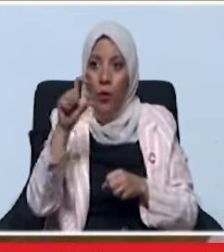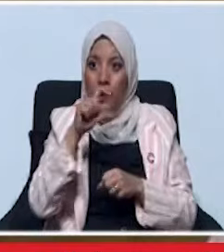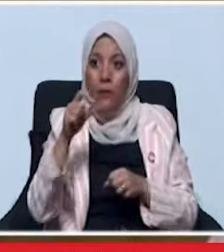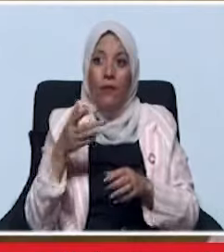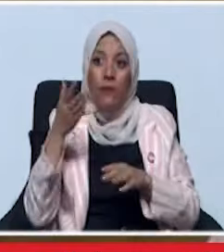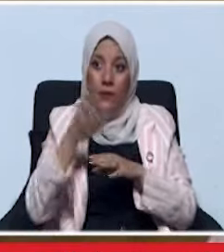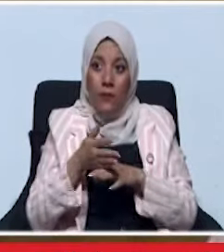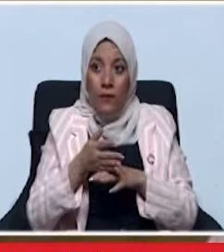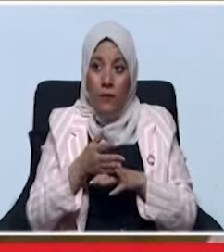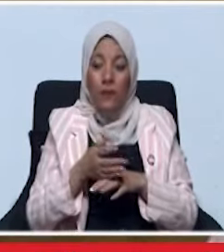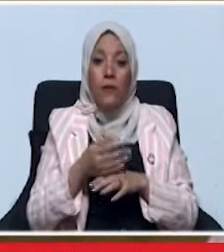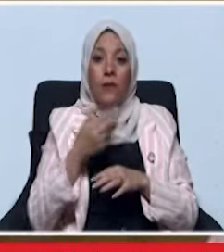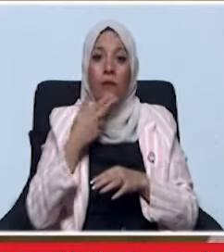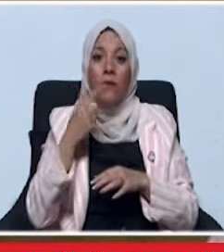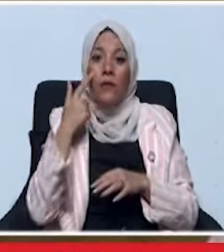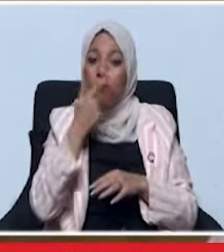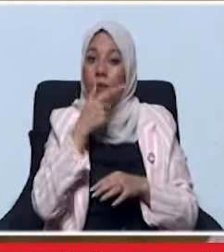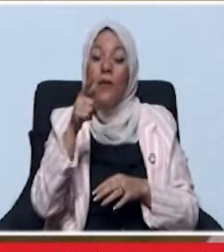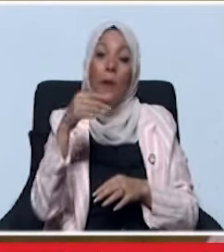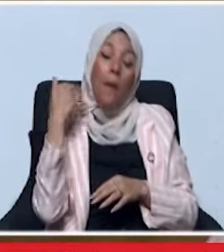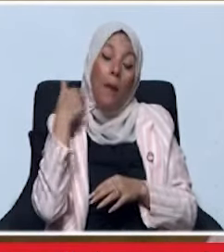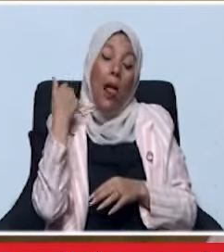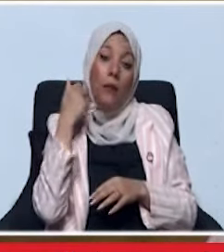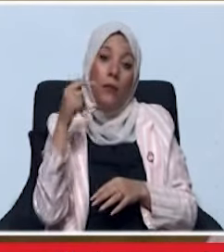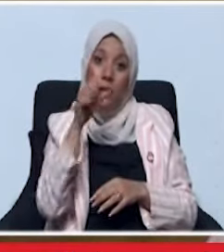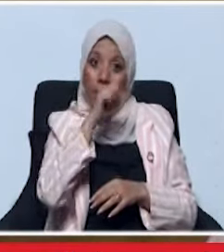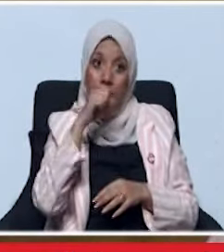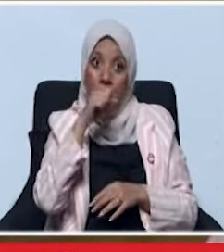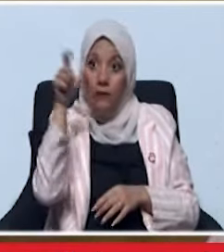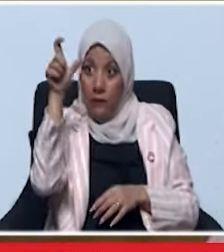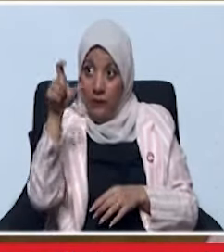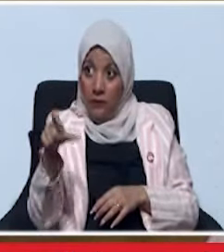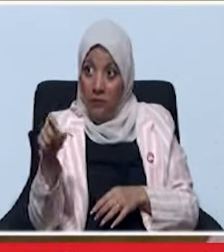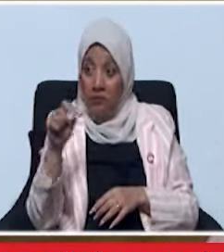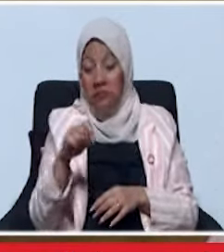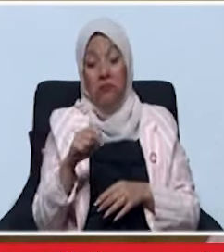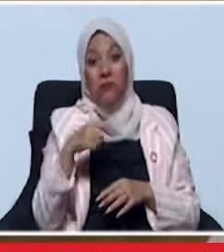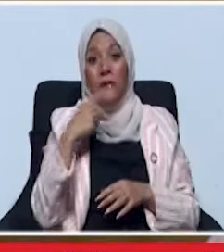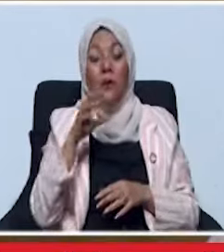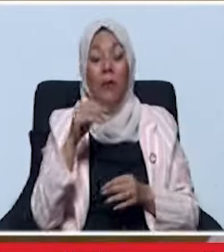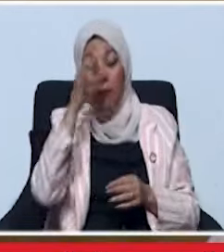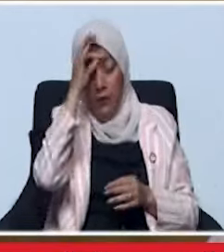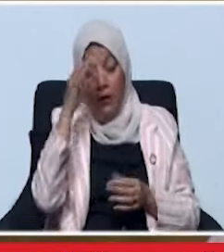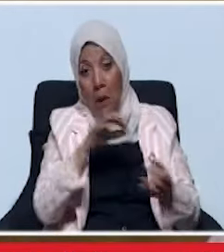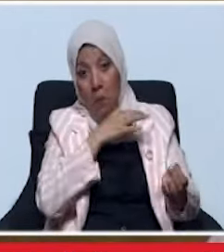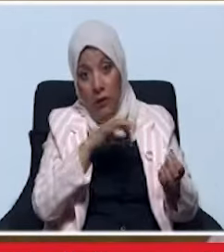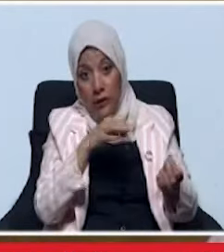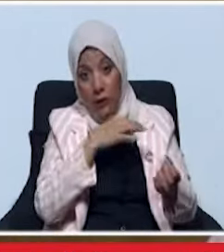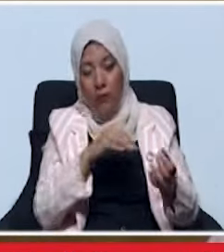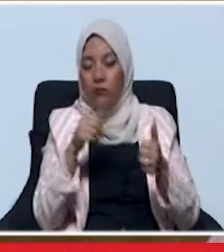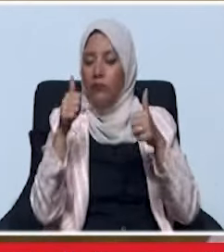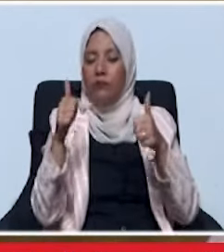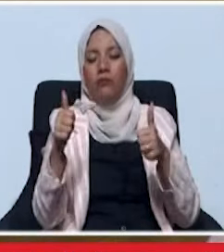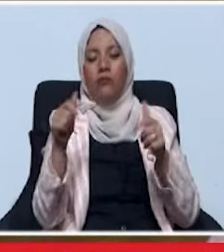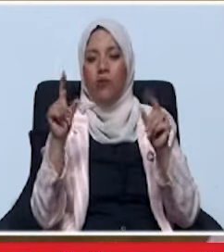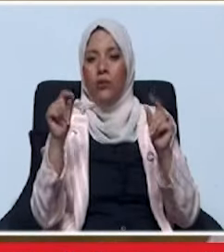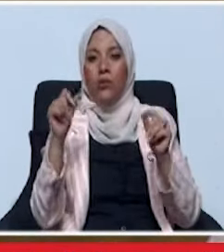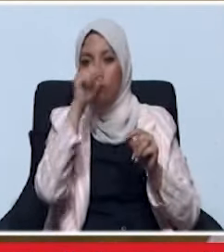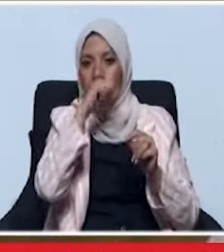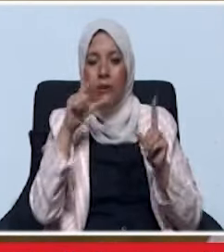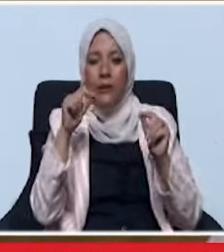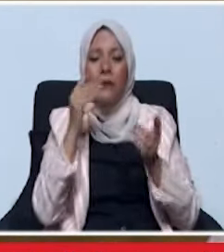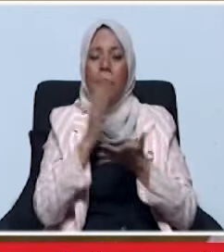التتر دوت علامه في تاريخ التترات التلفزيونيه، يعني الناس كمزيكا رائع وكغنى رائع. ايه